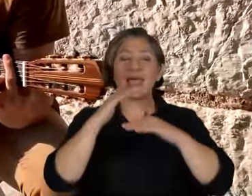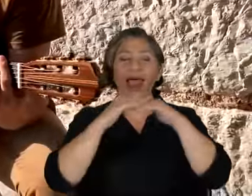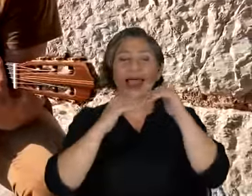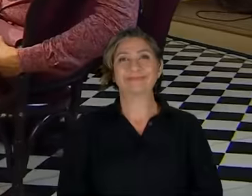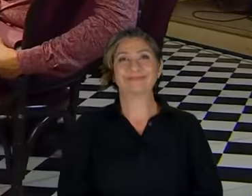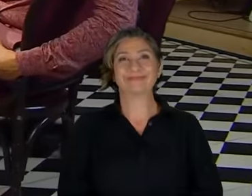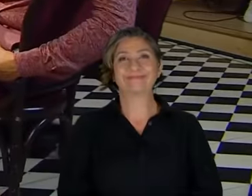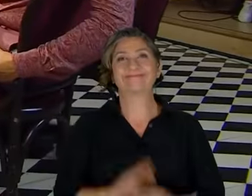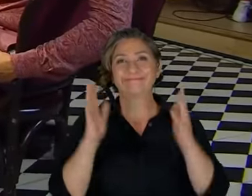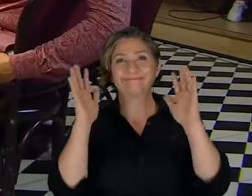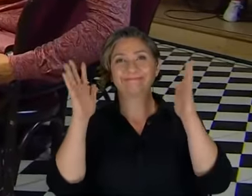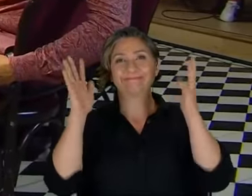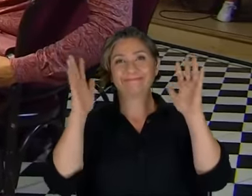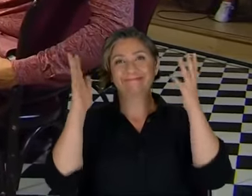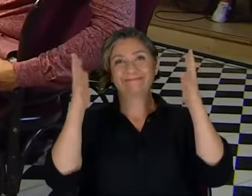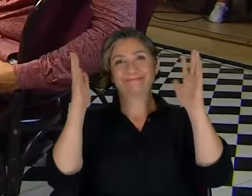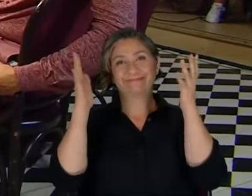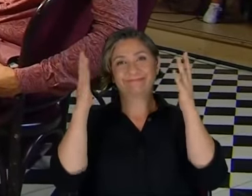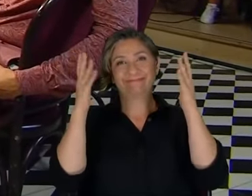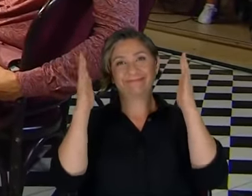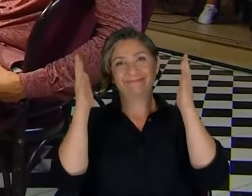Ellerimiz sımsıkı.